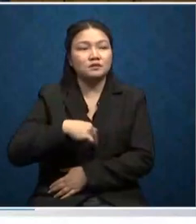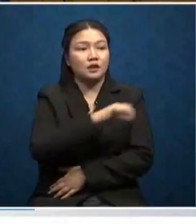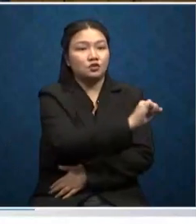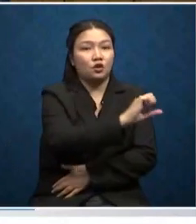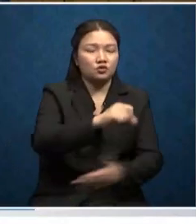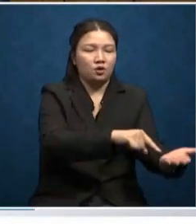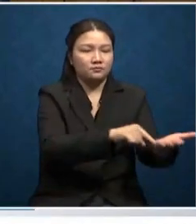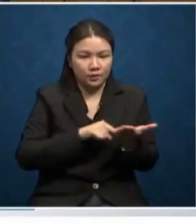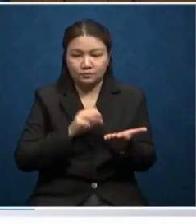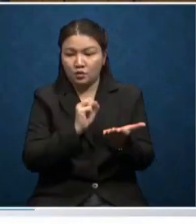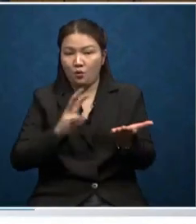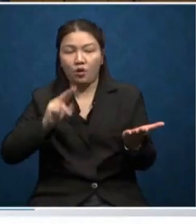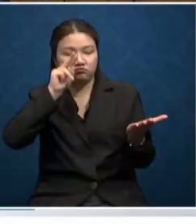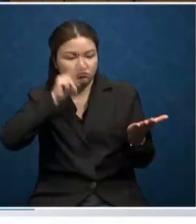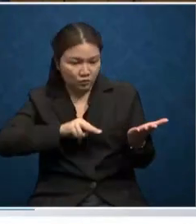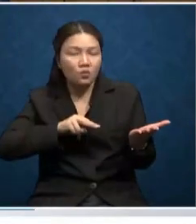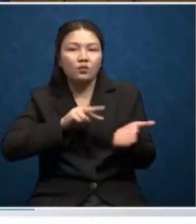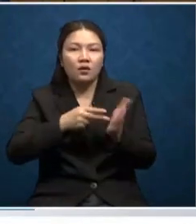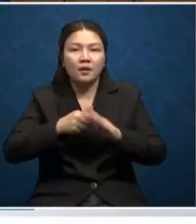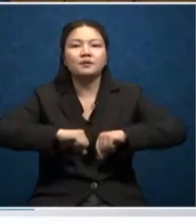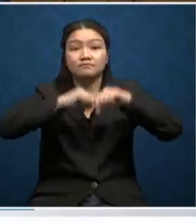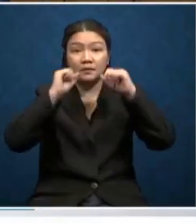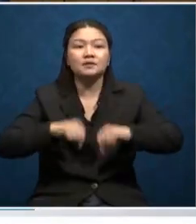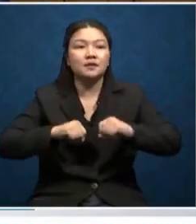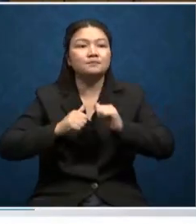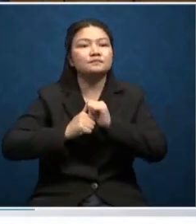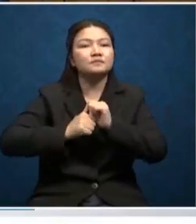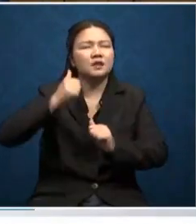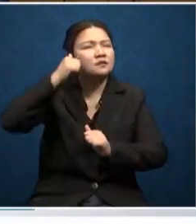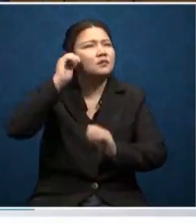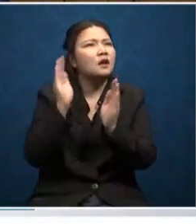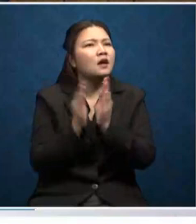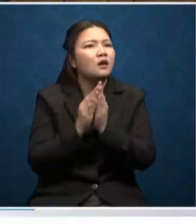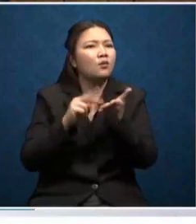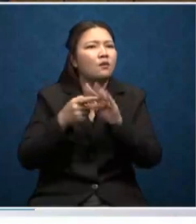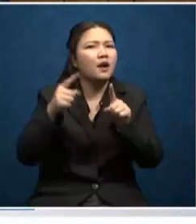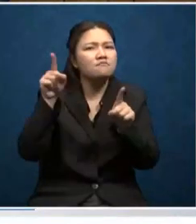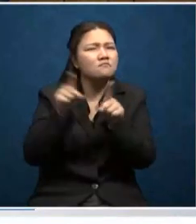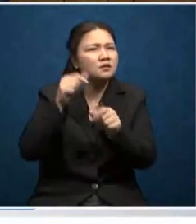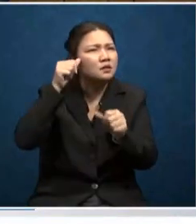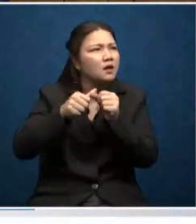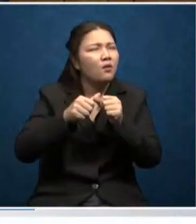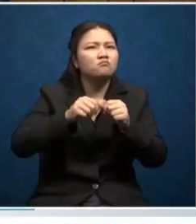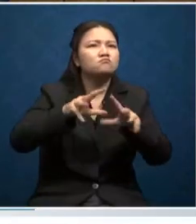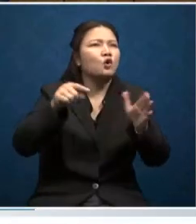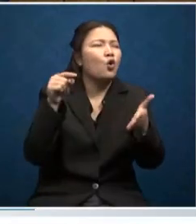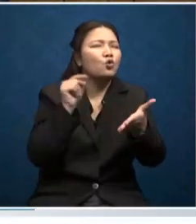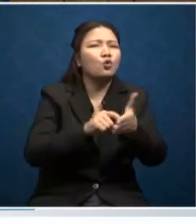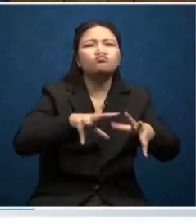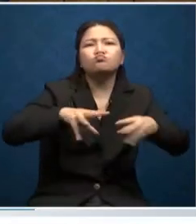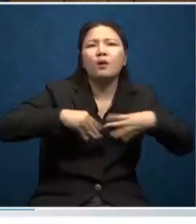ที่ 1นั้นเนี่ยเท่าที่ผมจำไม่ผิดก็คือไม่มีเสียงคัดค้านเลยแม้แต่เสียง